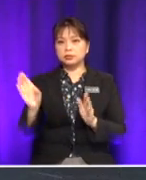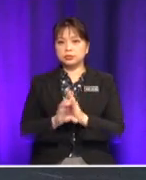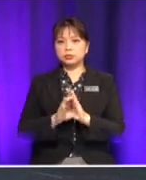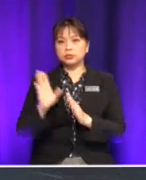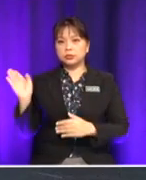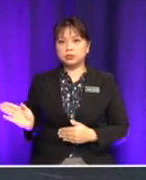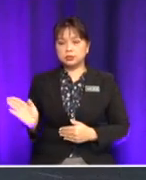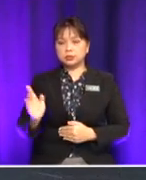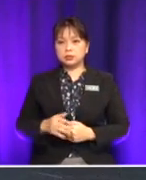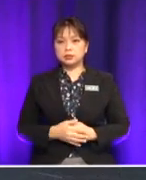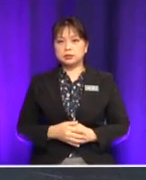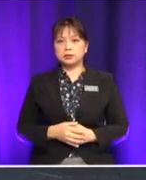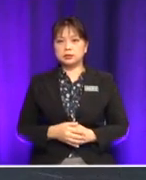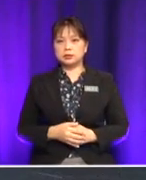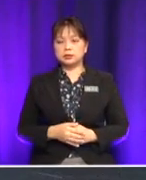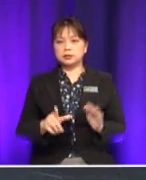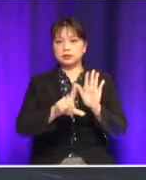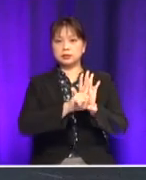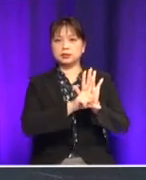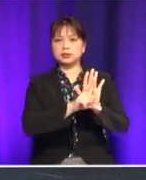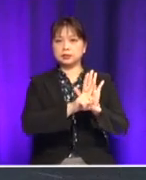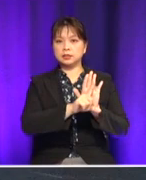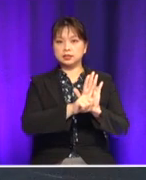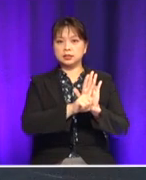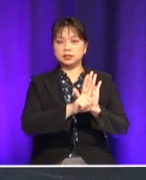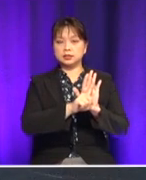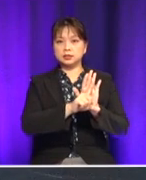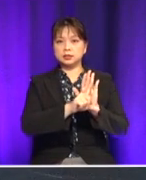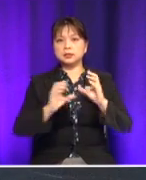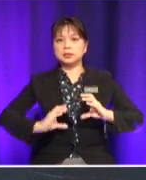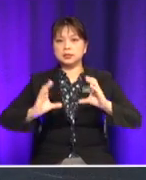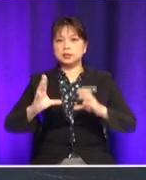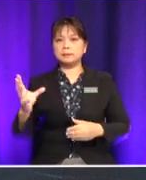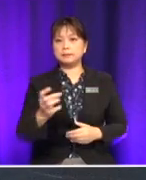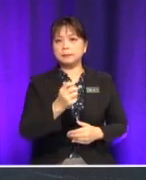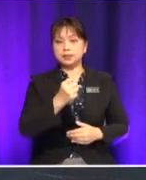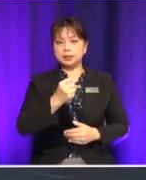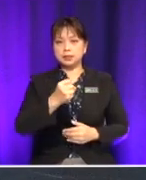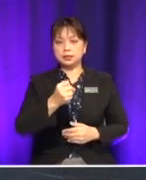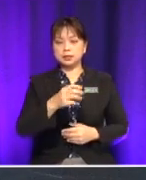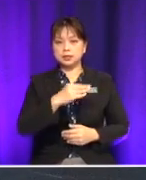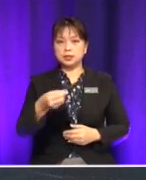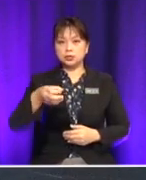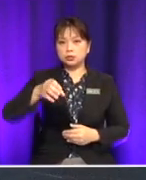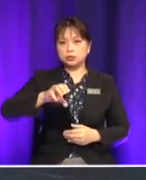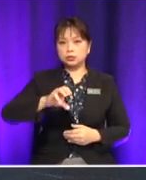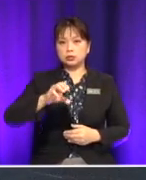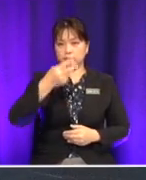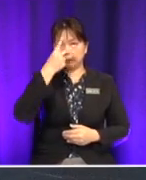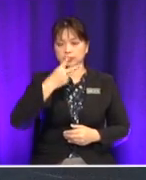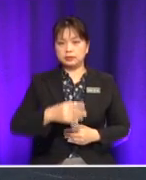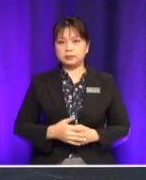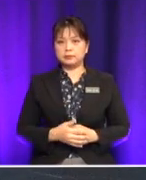botol nih lebarnya di sini jadi cari nak pegang botol ndak tuang bahan kimia nih